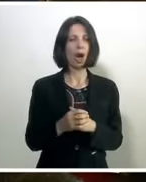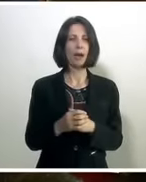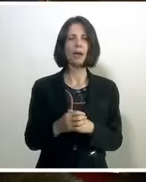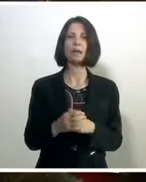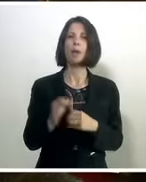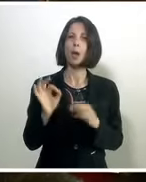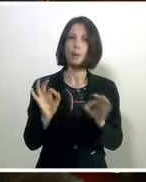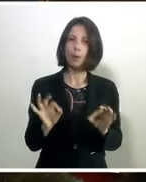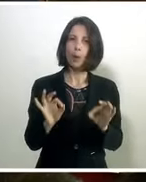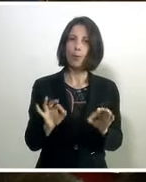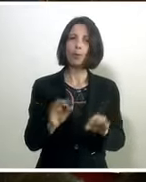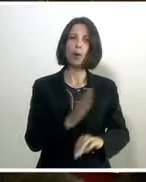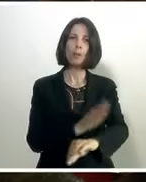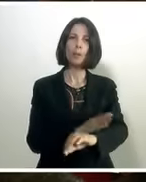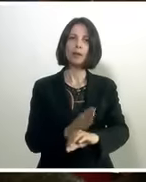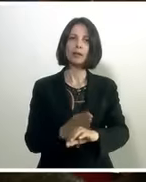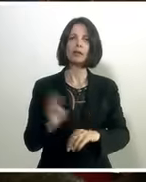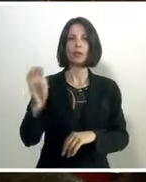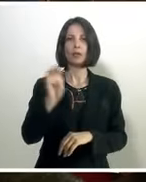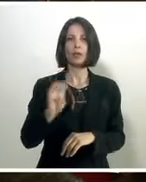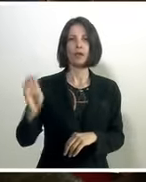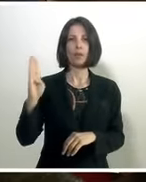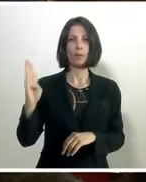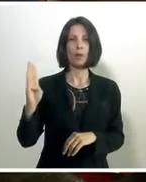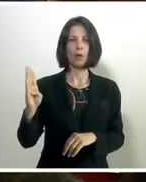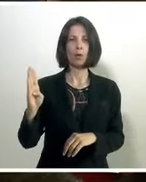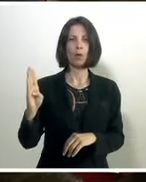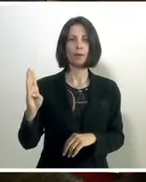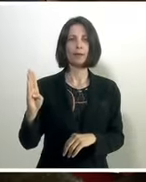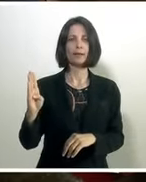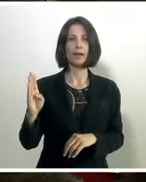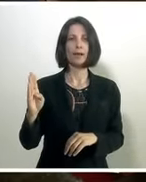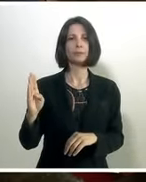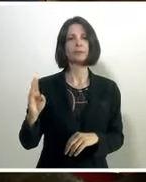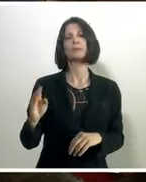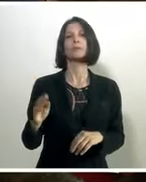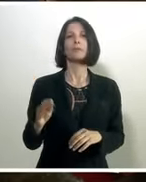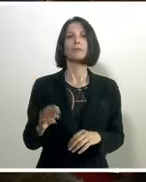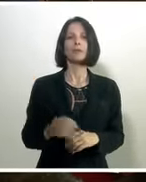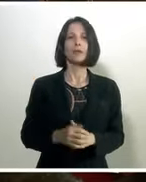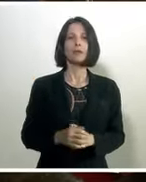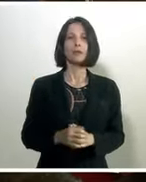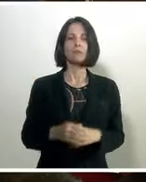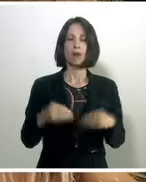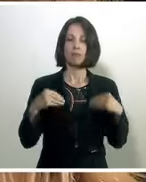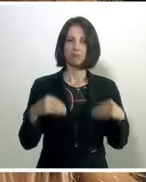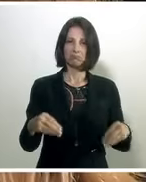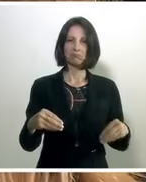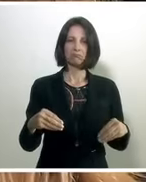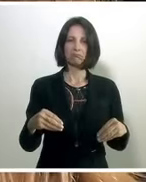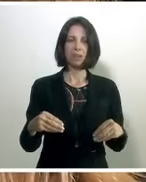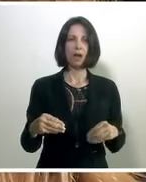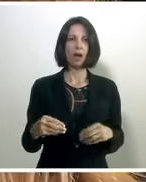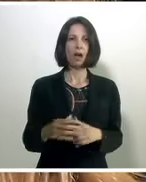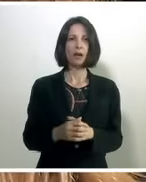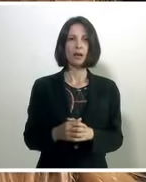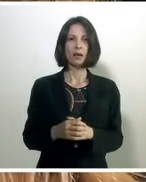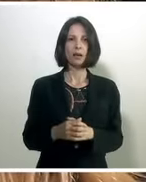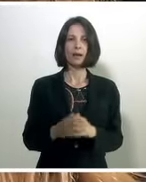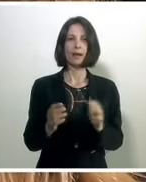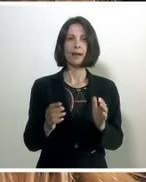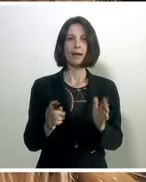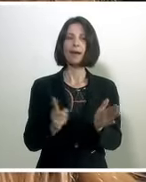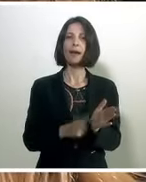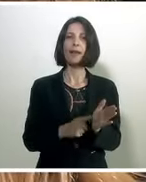Berlinguer a garantirgli la rappresentanza ospitando nelle proprie liste per le elezioni politiche i nostri compianti Michele Columbo e Mario